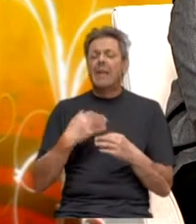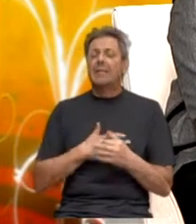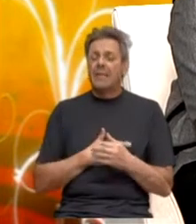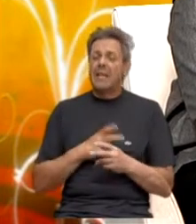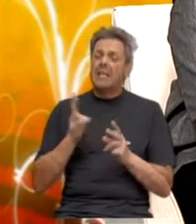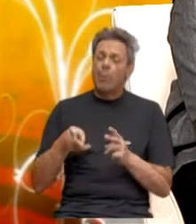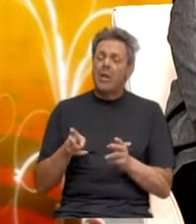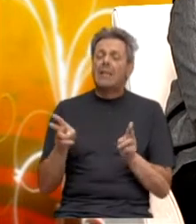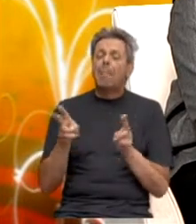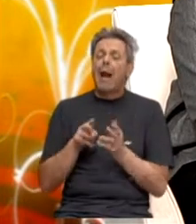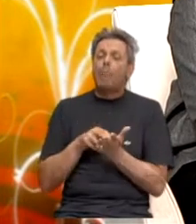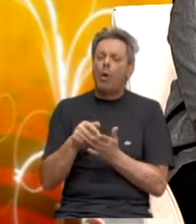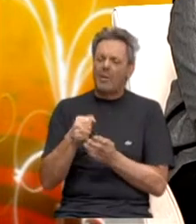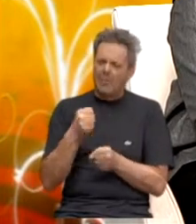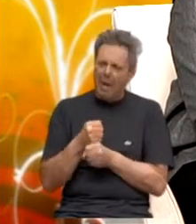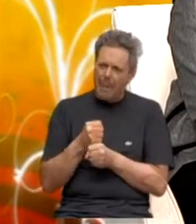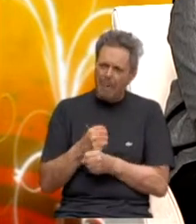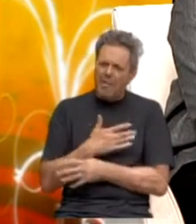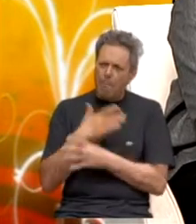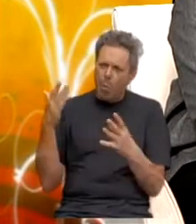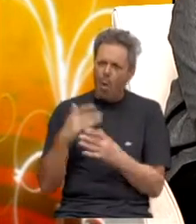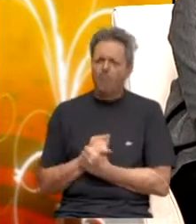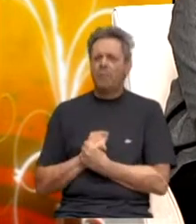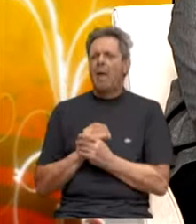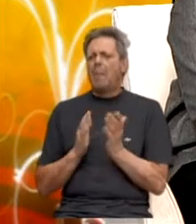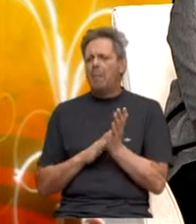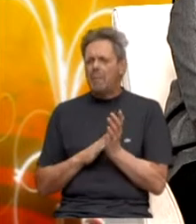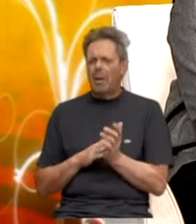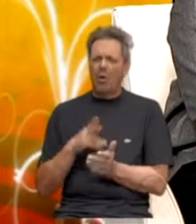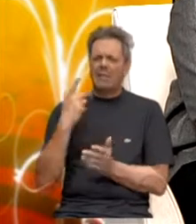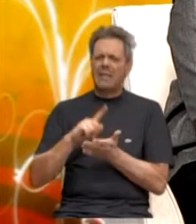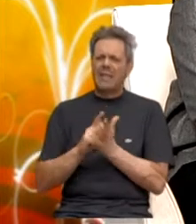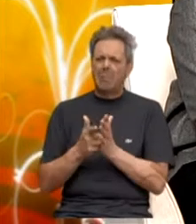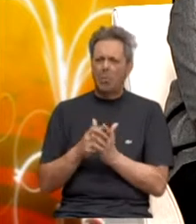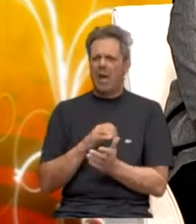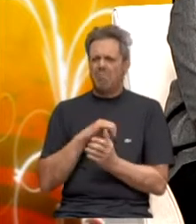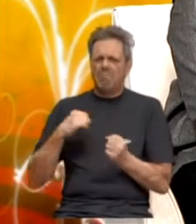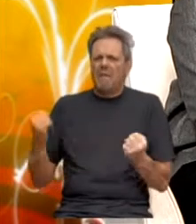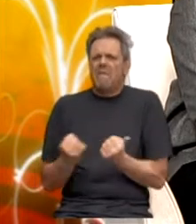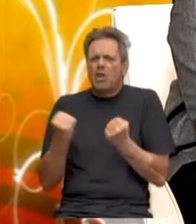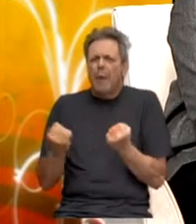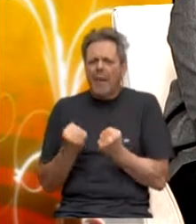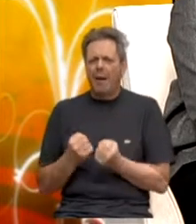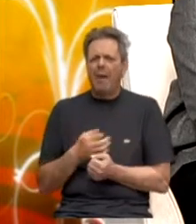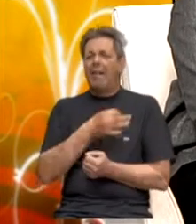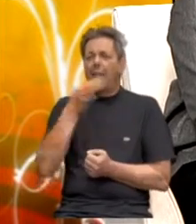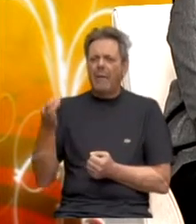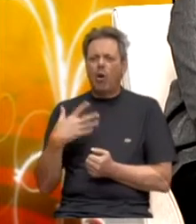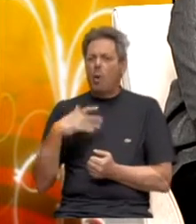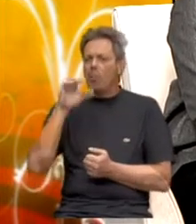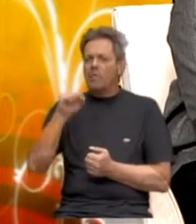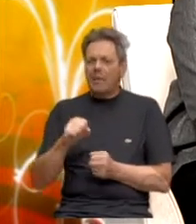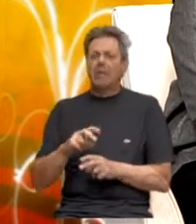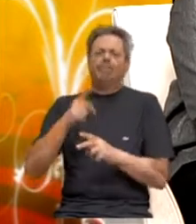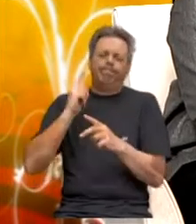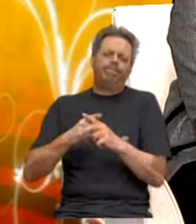i sa malim koracima napraviti puno i da, na primjer, onih 30 minuta tjelovježbe dnevno ne moramo shvatiti